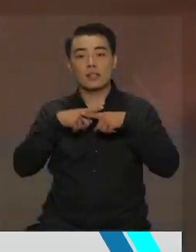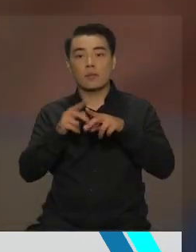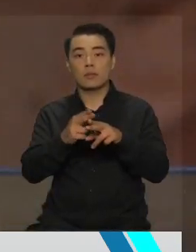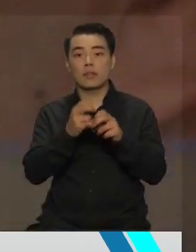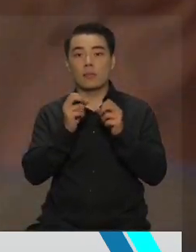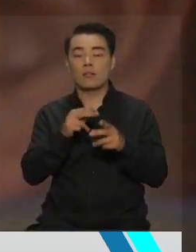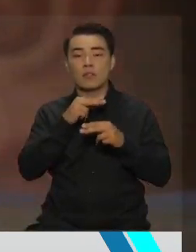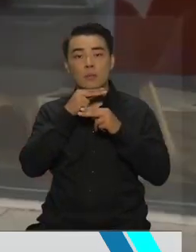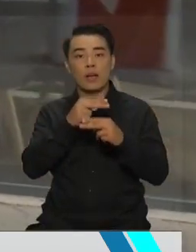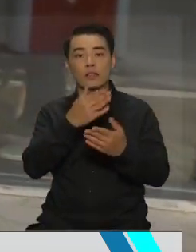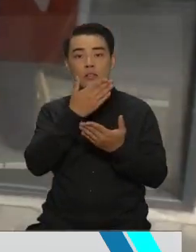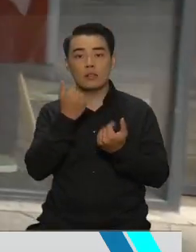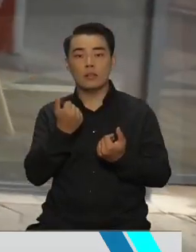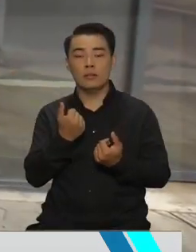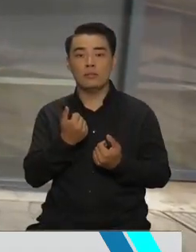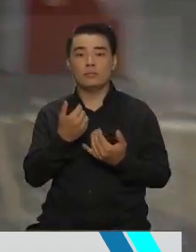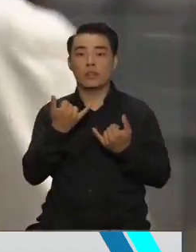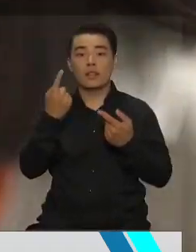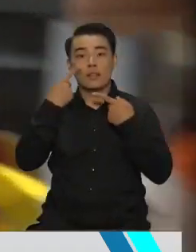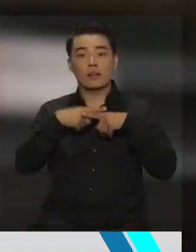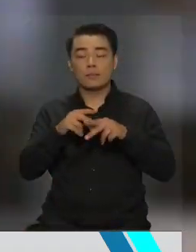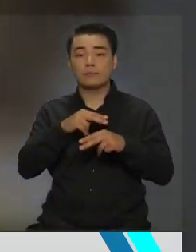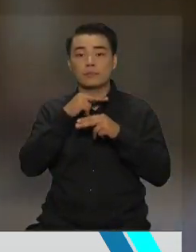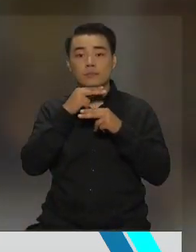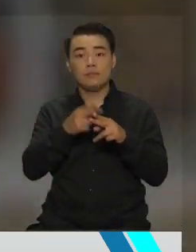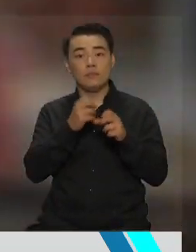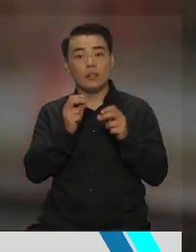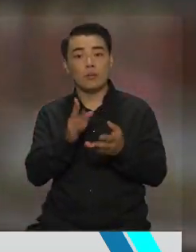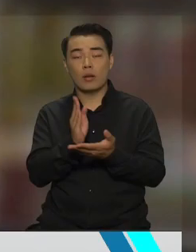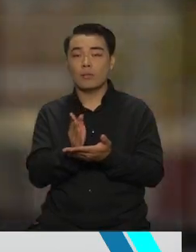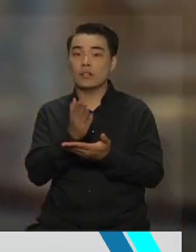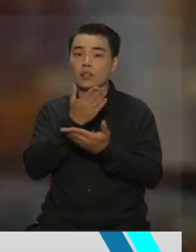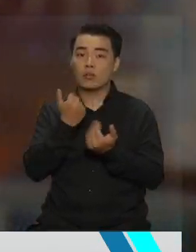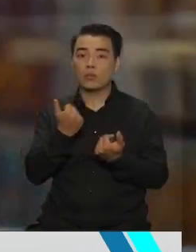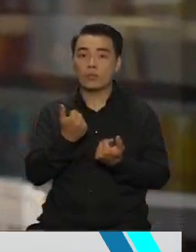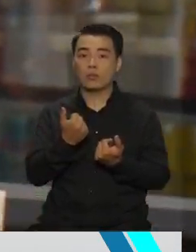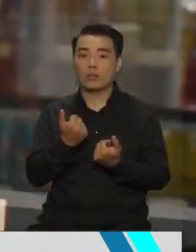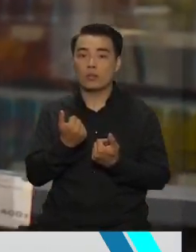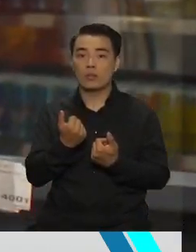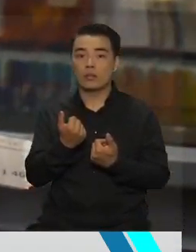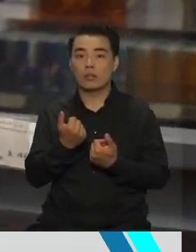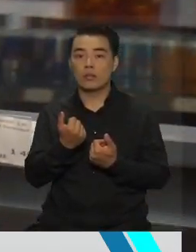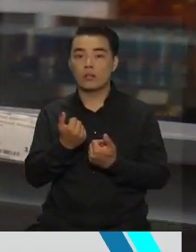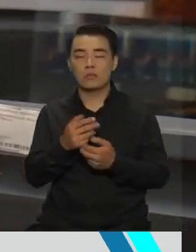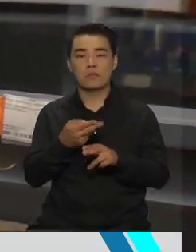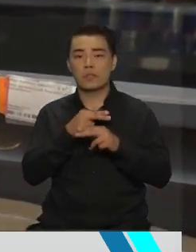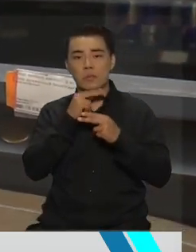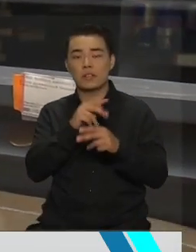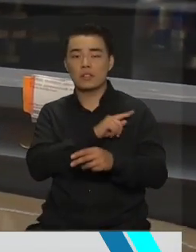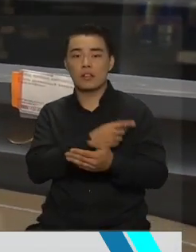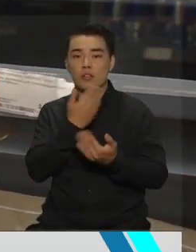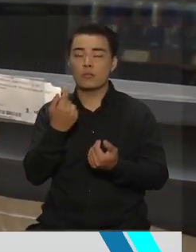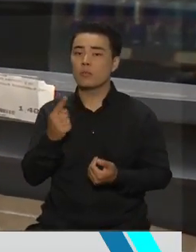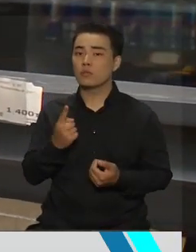қауіпсіздікке мән бермейтін көрінеді. Техникалық қауіпсіздікке назар аударасыз ба барған кезде? Онша аудармайды екен. Неге?